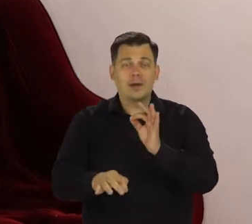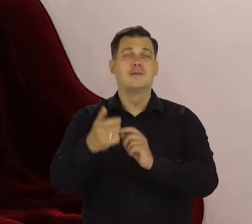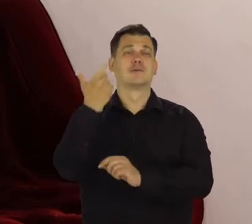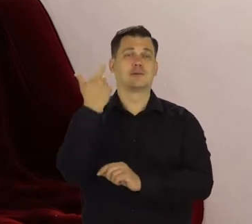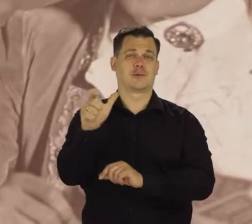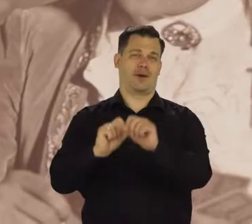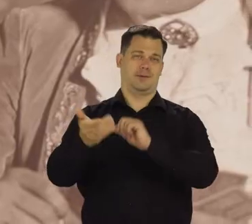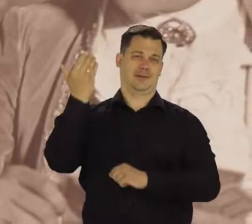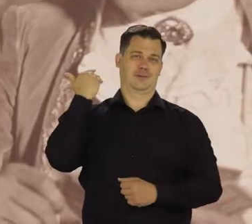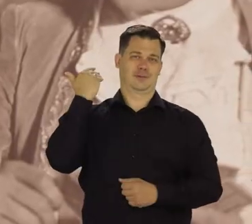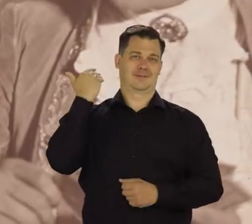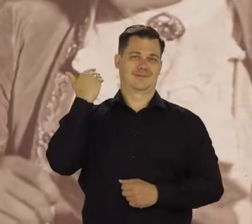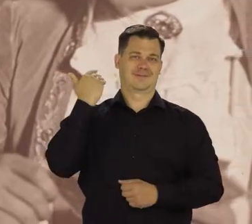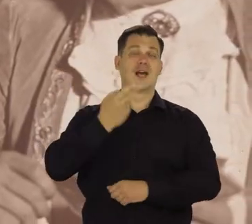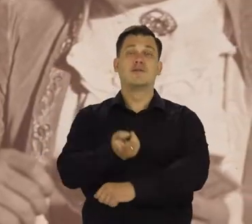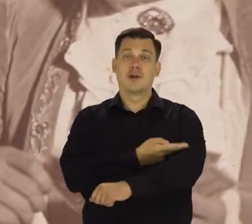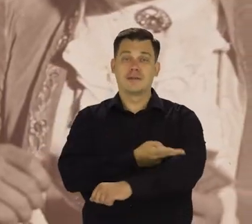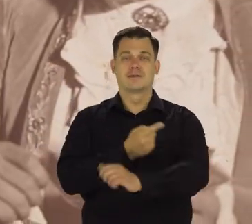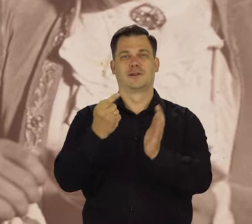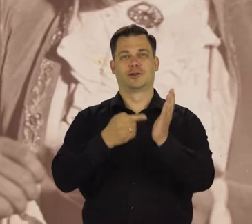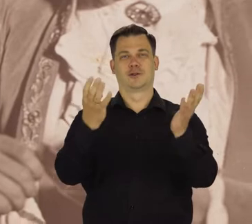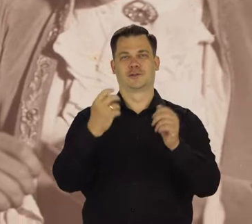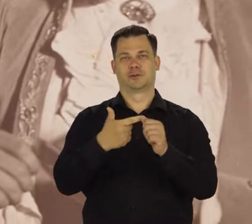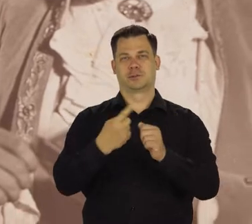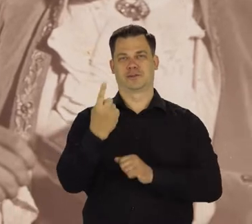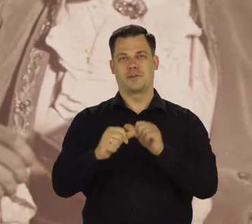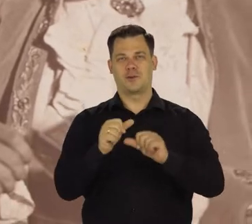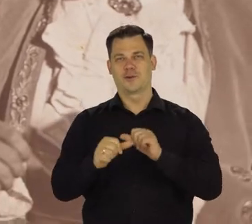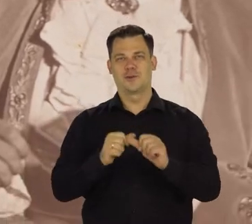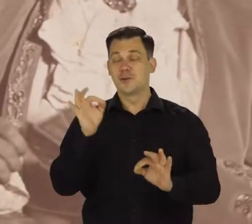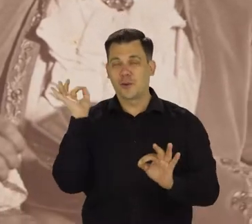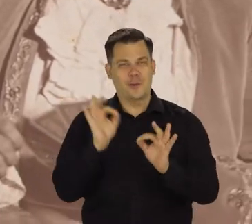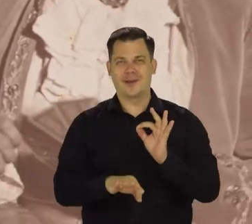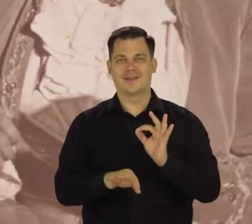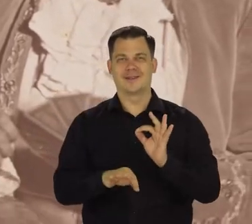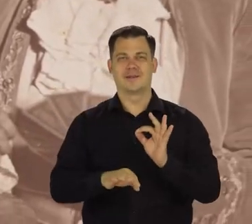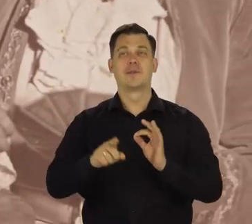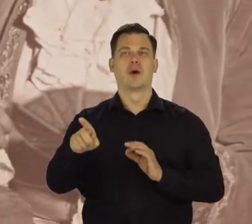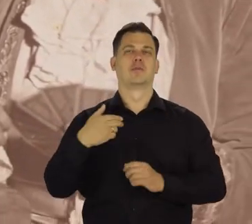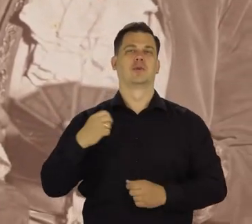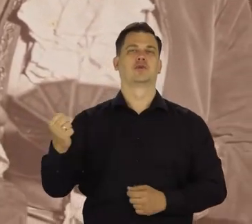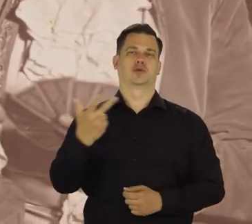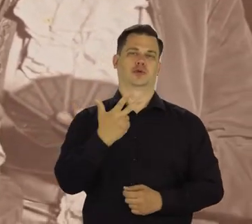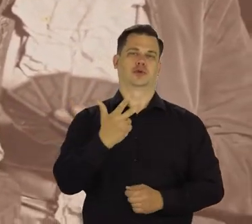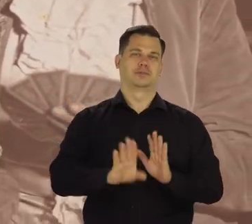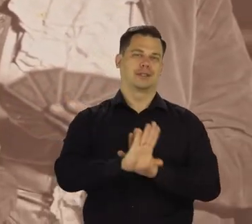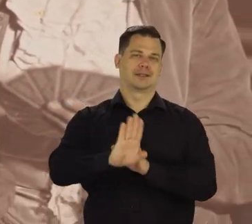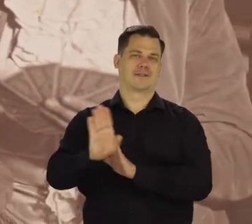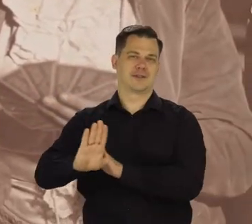równo 100 lat temu, bo w czerwcu 1921 roku wystąpił w